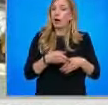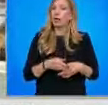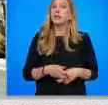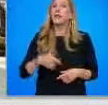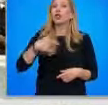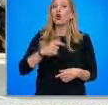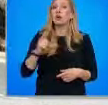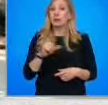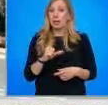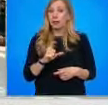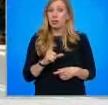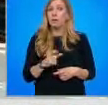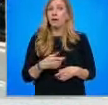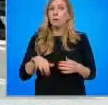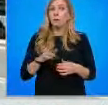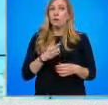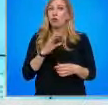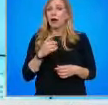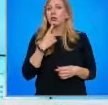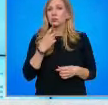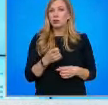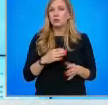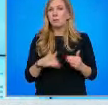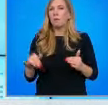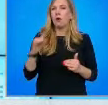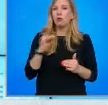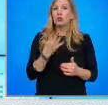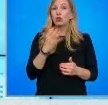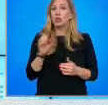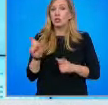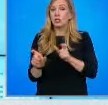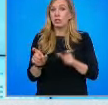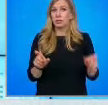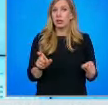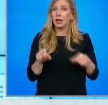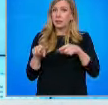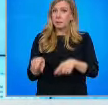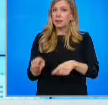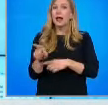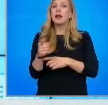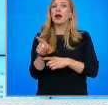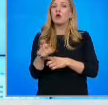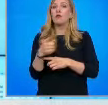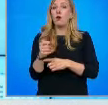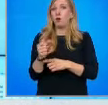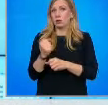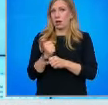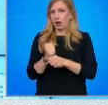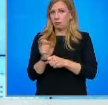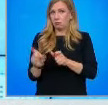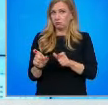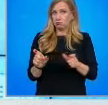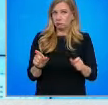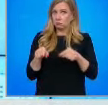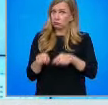над 20 години, са повече от 40. Към тях поне 10 има ръководни служители,